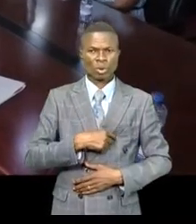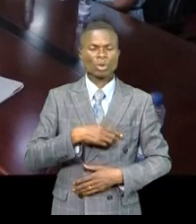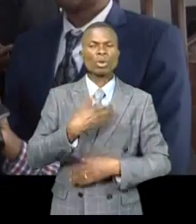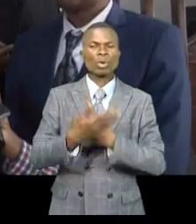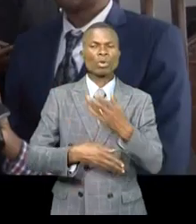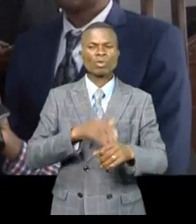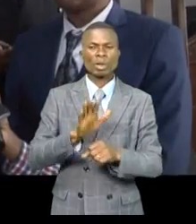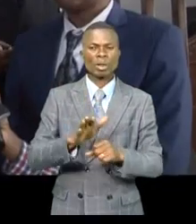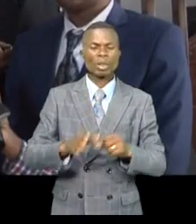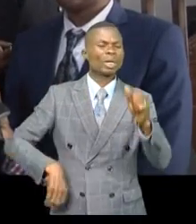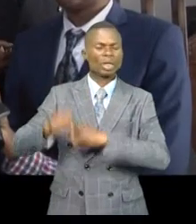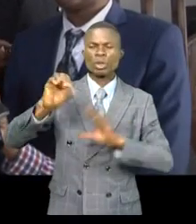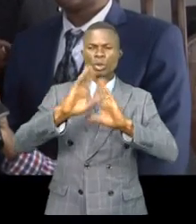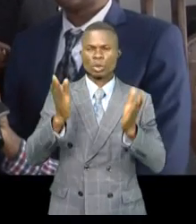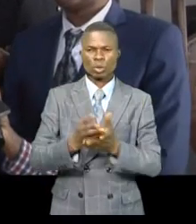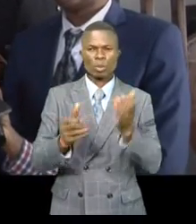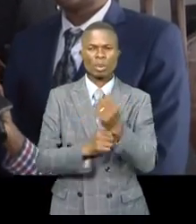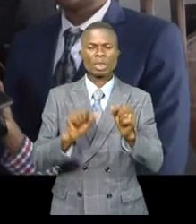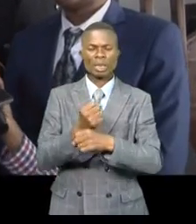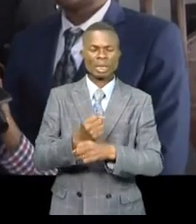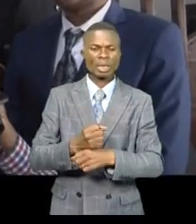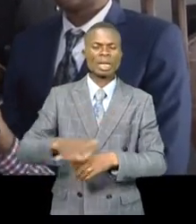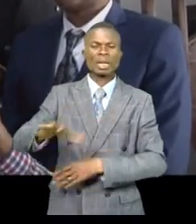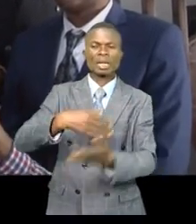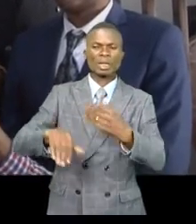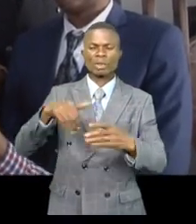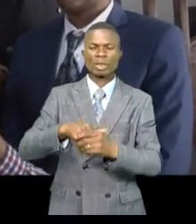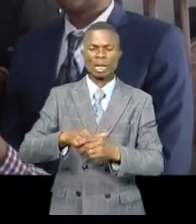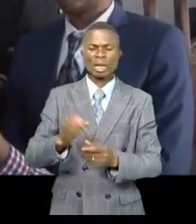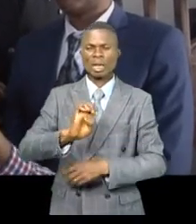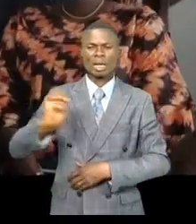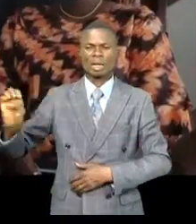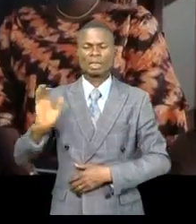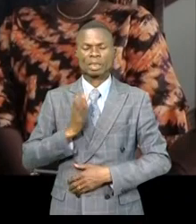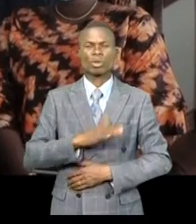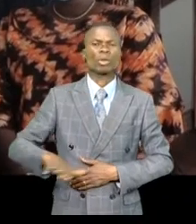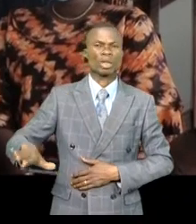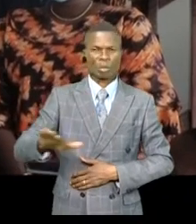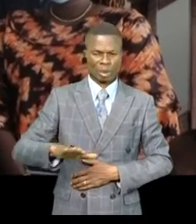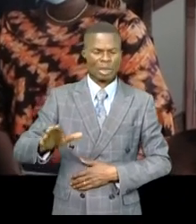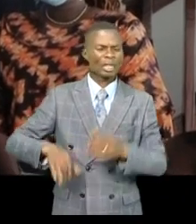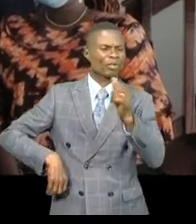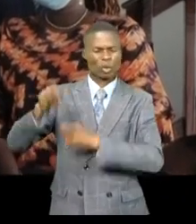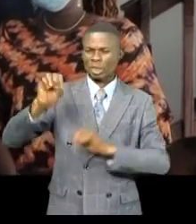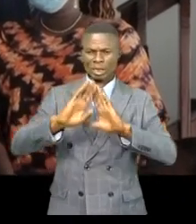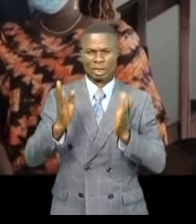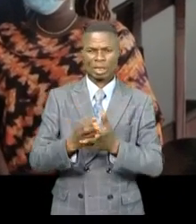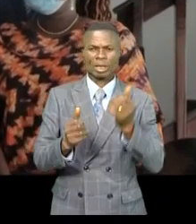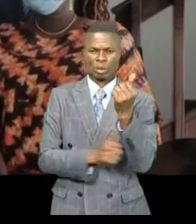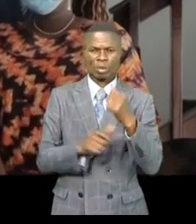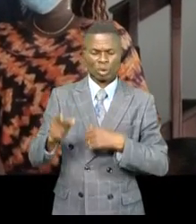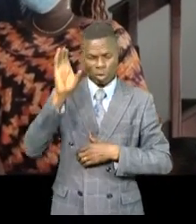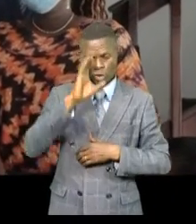tous ceux qui créent le désordre à l'est de notre pays. Donc nous allons voir dans quelle